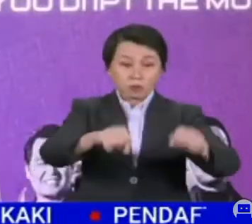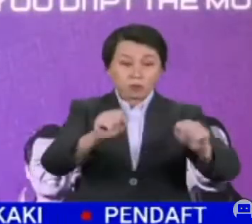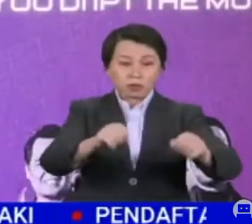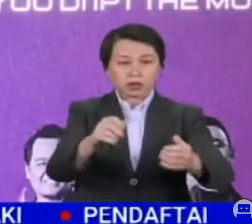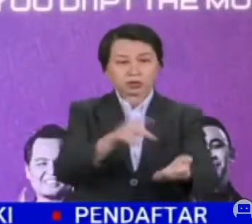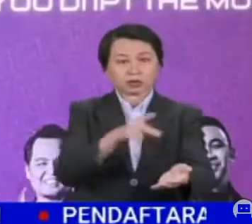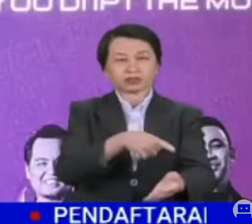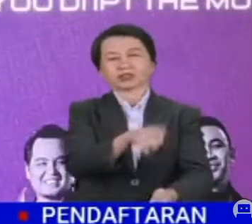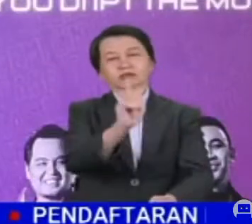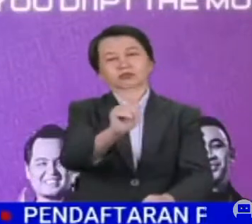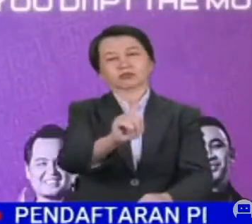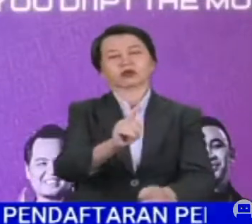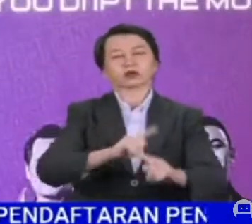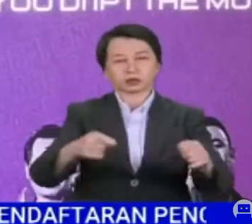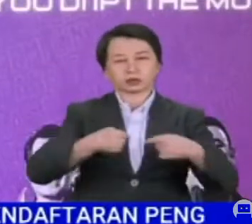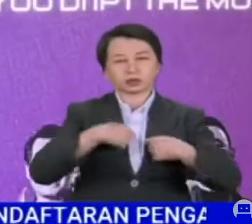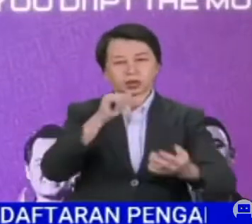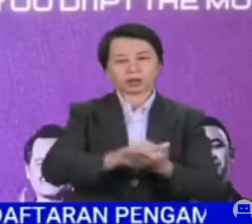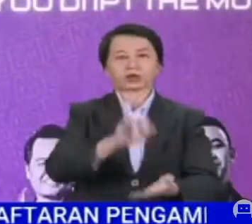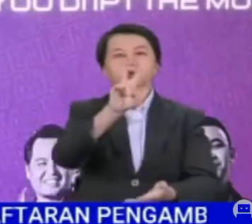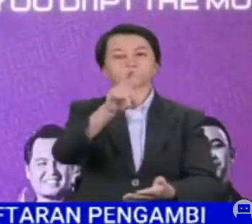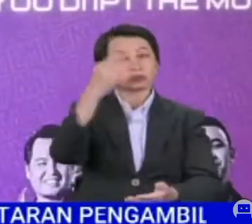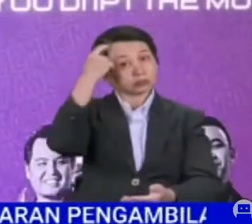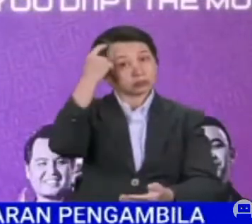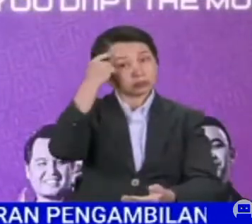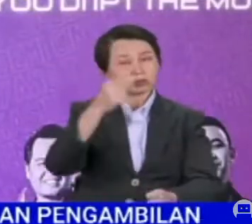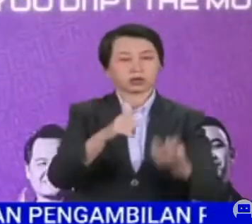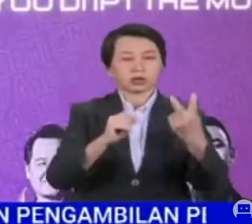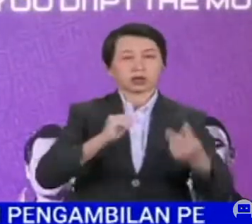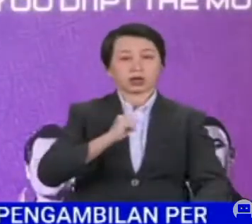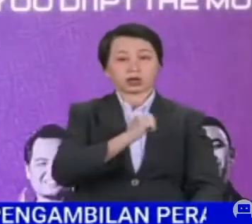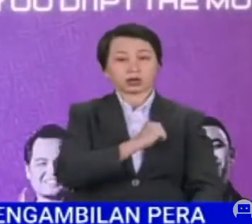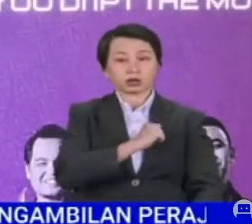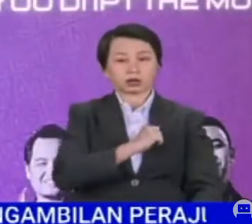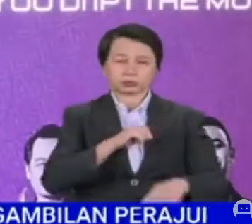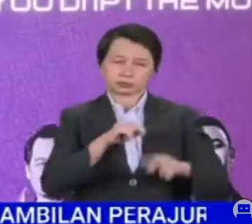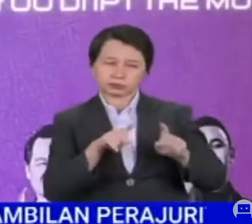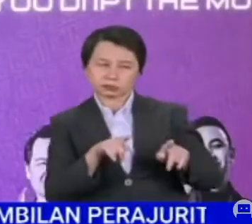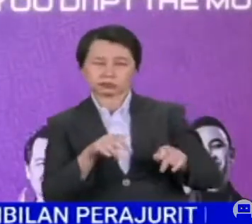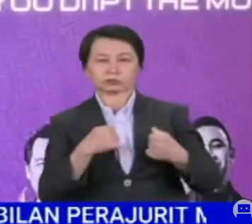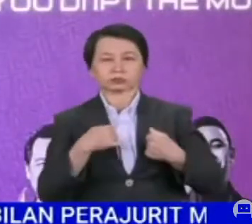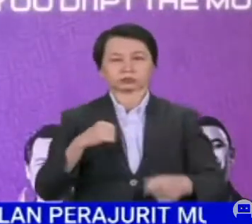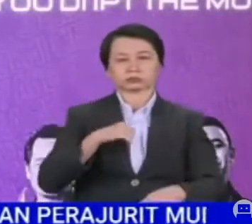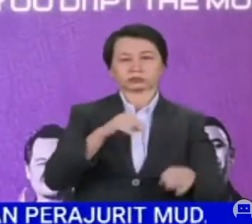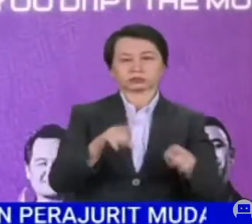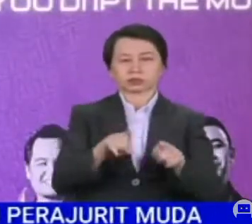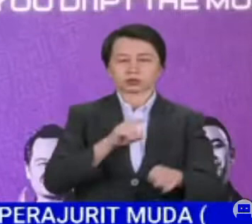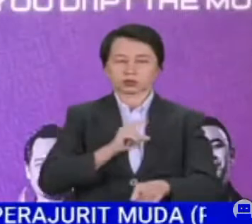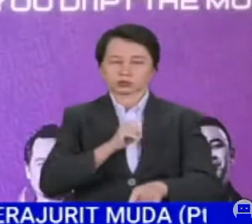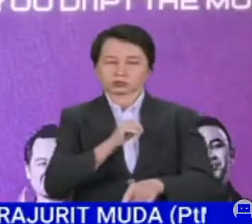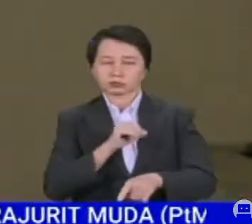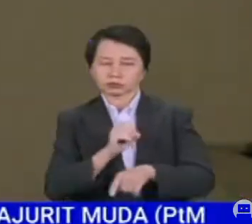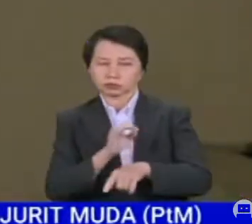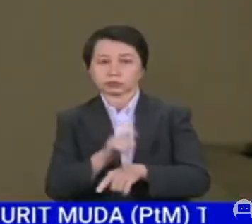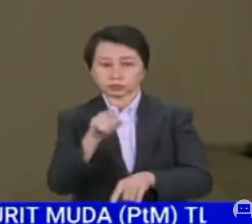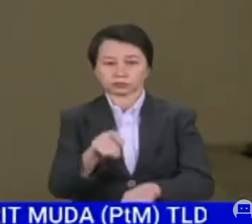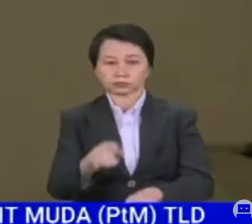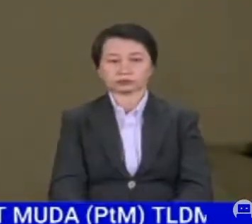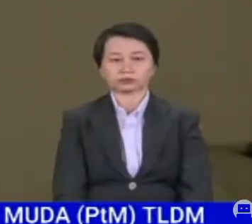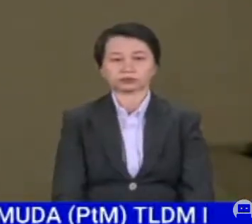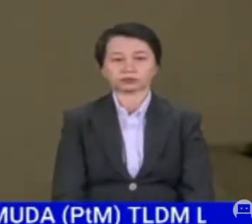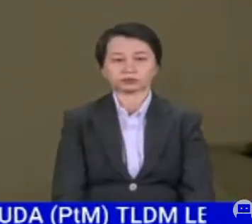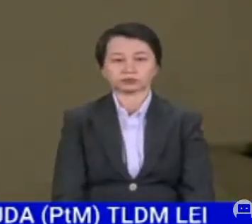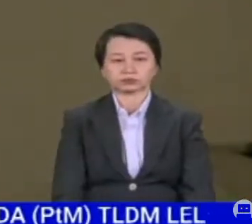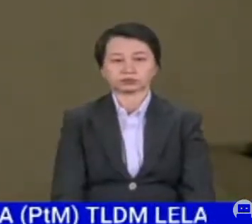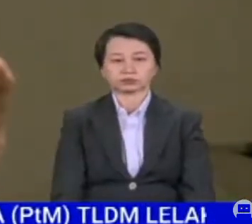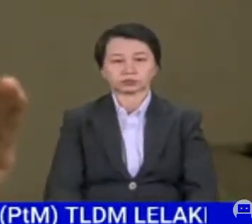konsep-konsep tersebut. Tetapi atas dua konteks, sebagai ahli industri kreatif dan juga sebagai penasyid itu sendiri. Anything yang